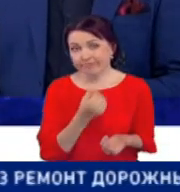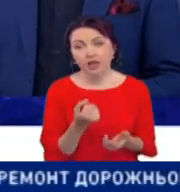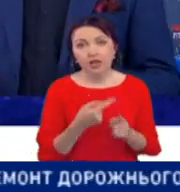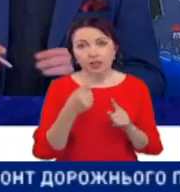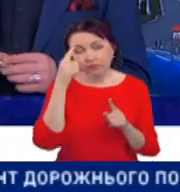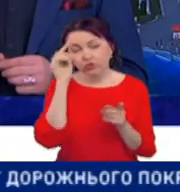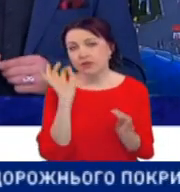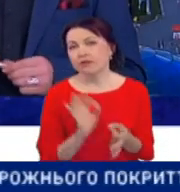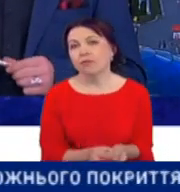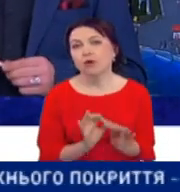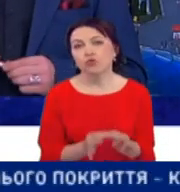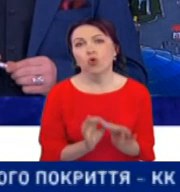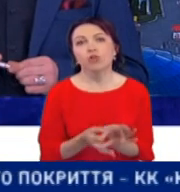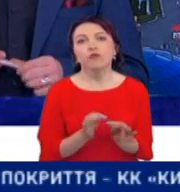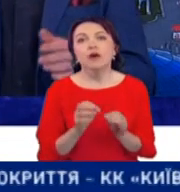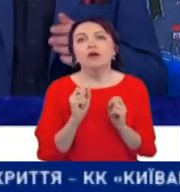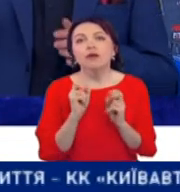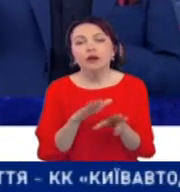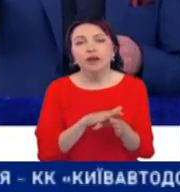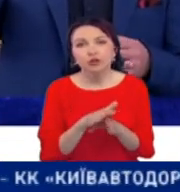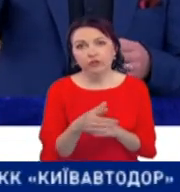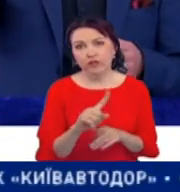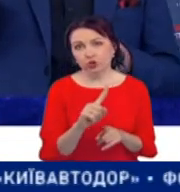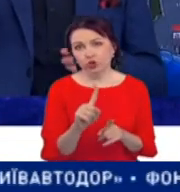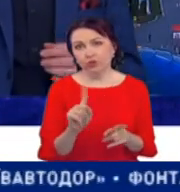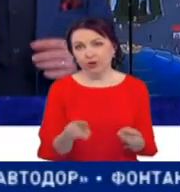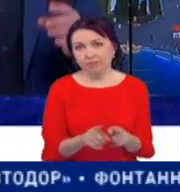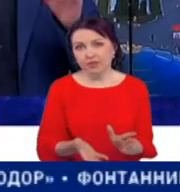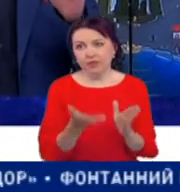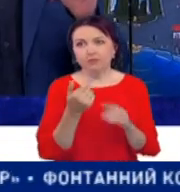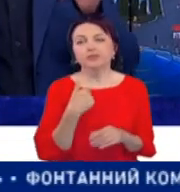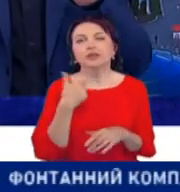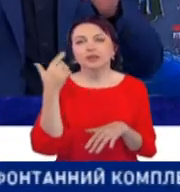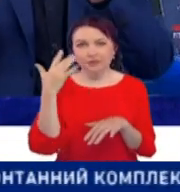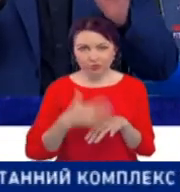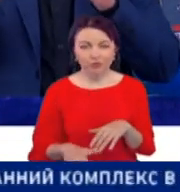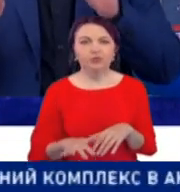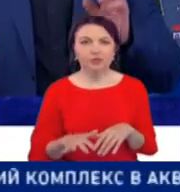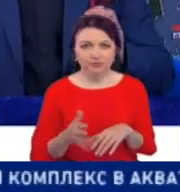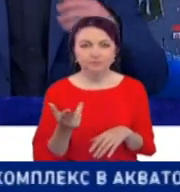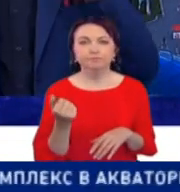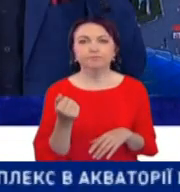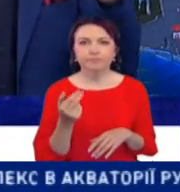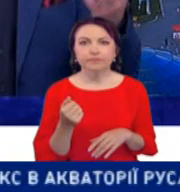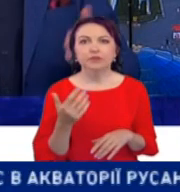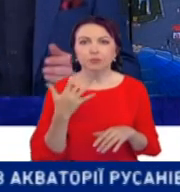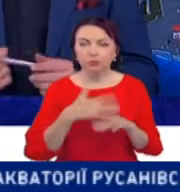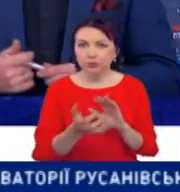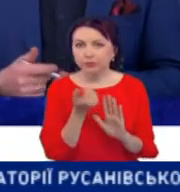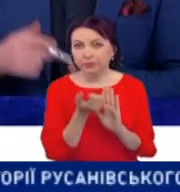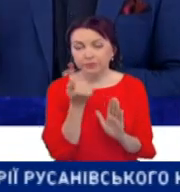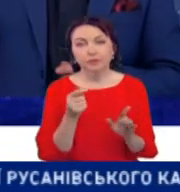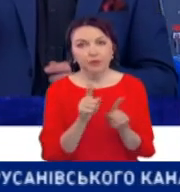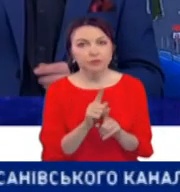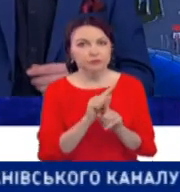як реалізувати те, що вони прийняли. Зрозуміло, пане Євгене, дуже багато я таких, знаєте, моментів, де підкреслив з ваших слів.